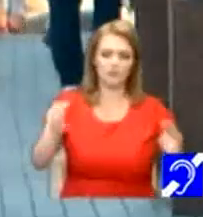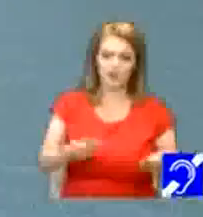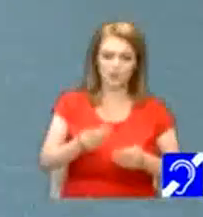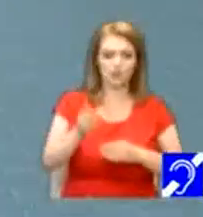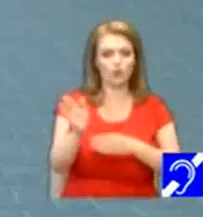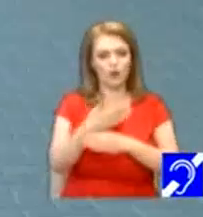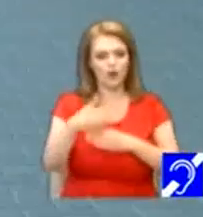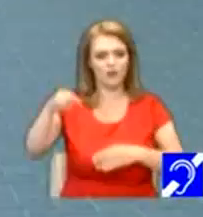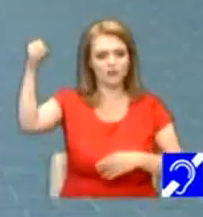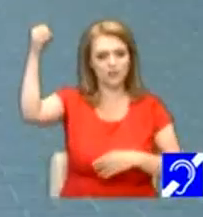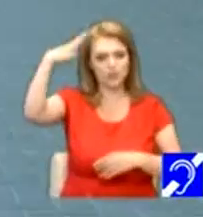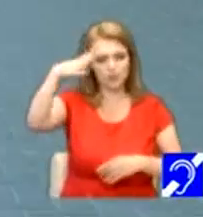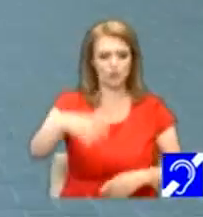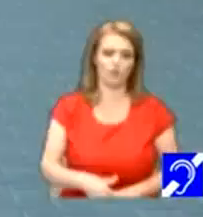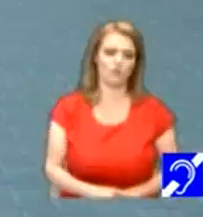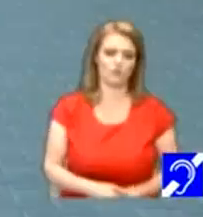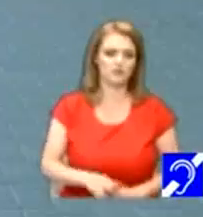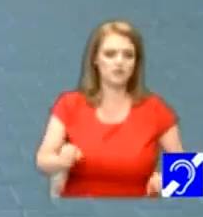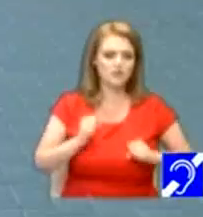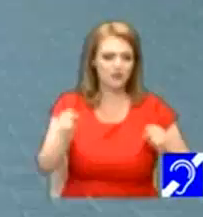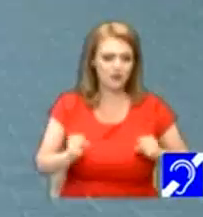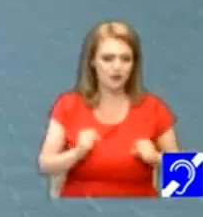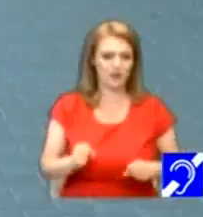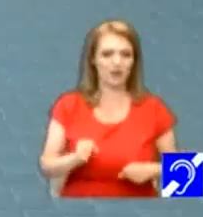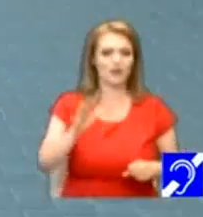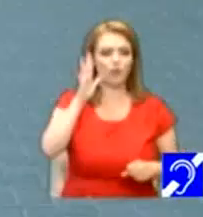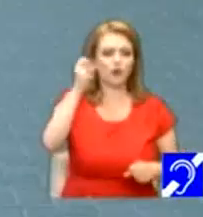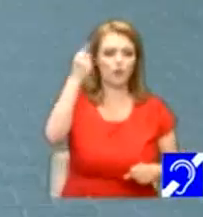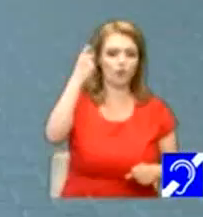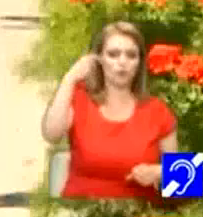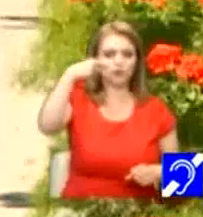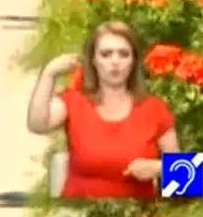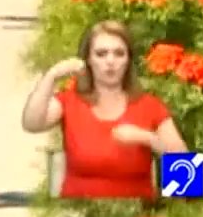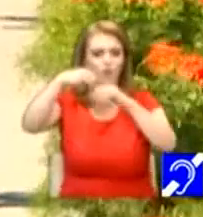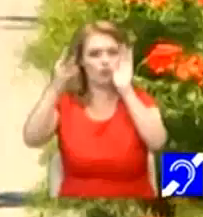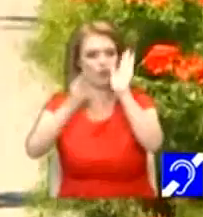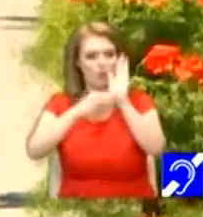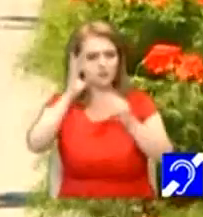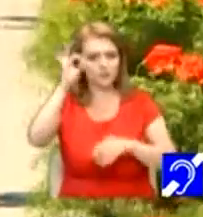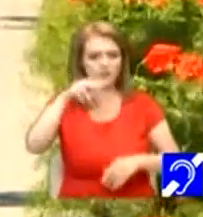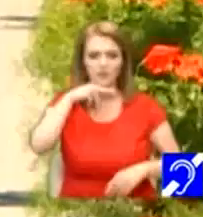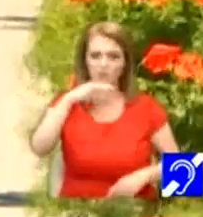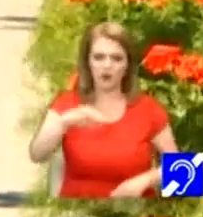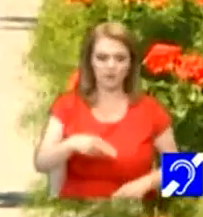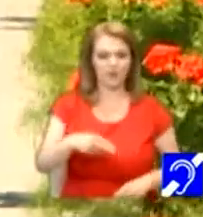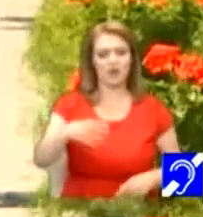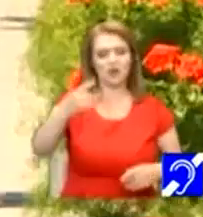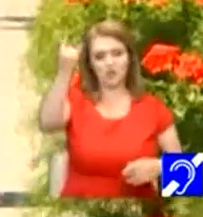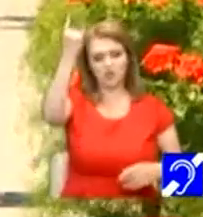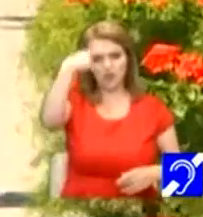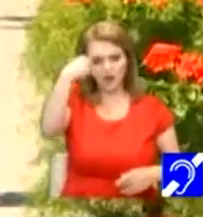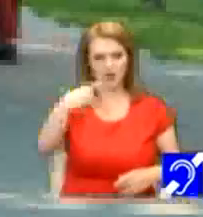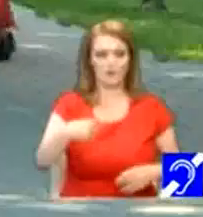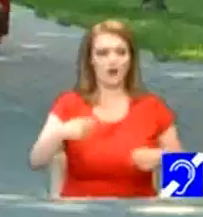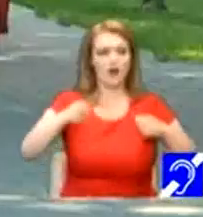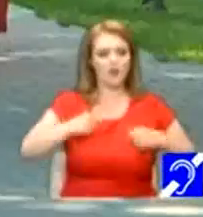asupra sănătății. Evitați expunerea la soare între orele 11 și 18, purtați pălării de soare și haine lejere din